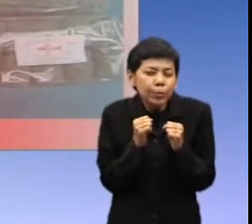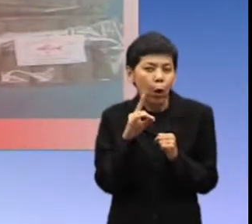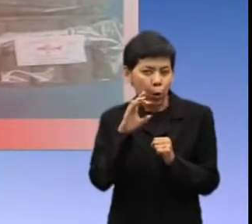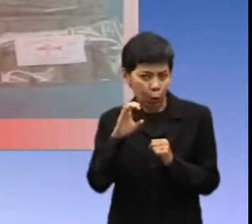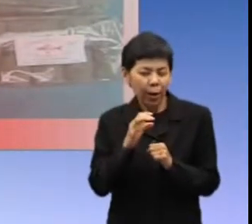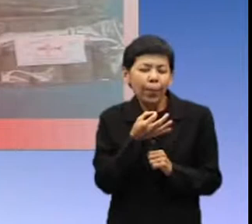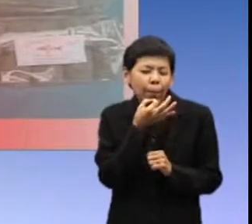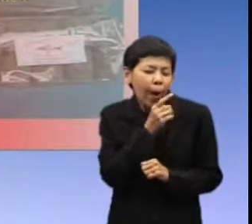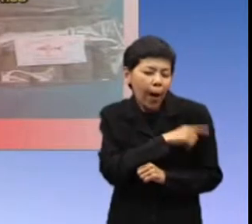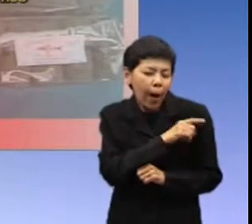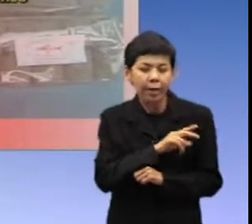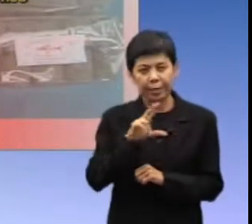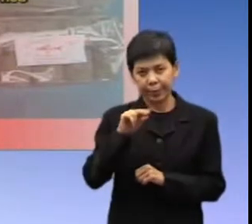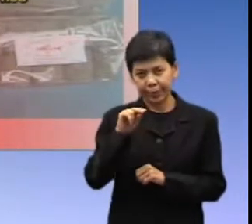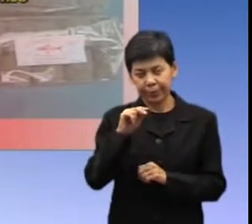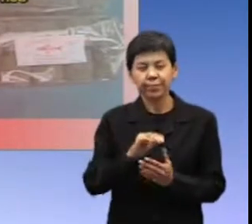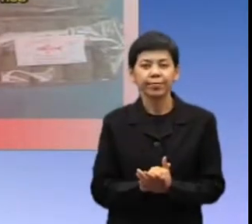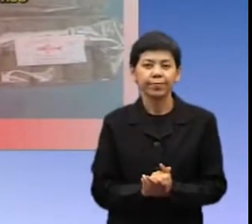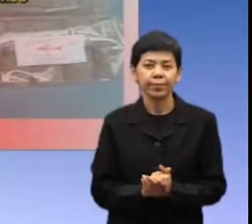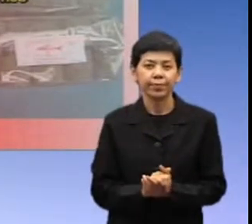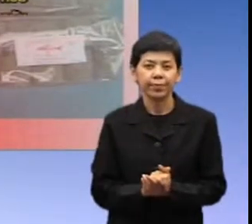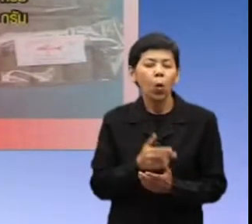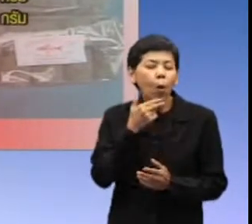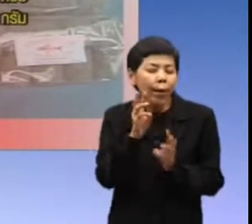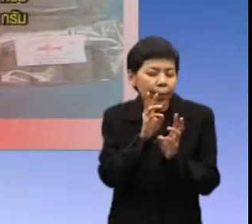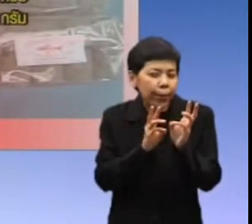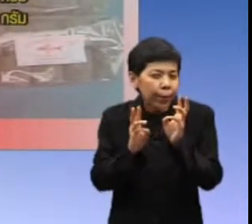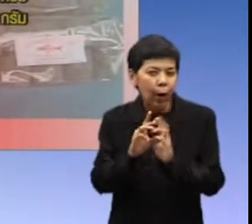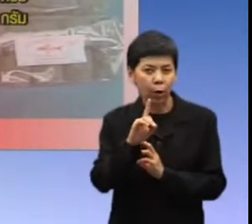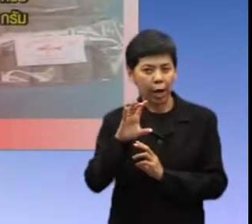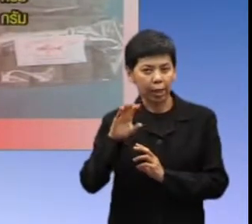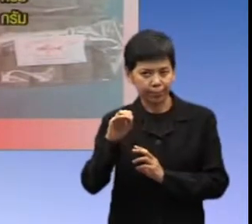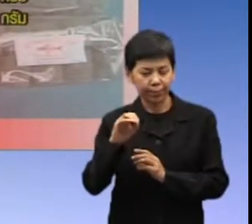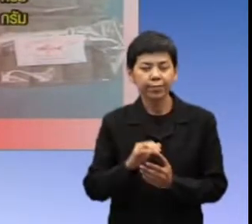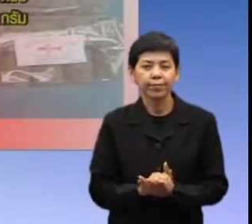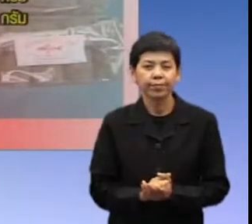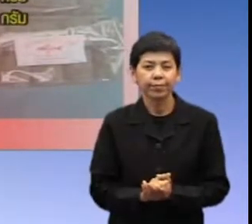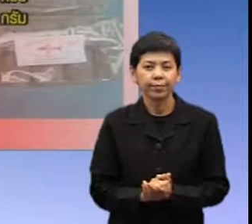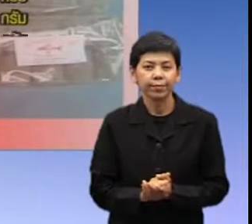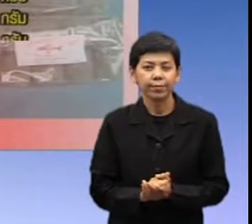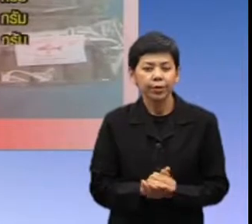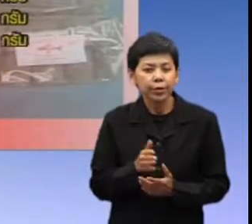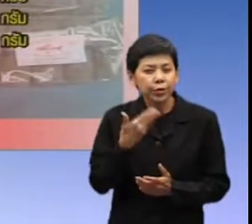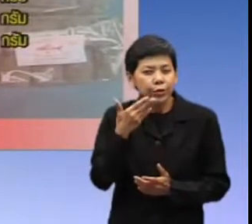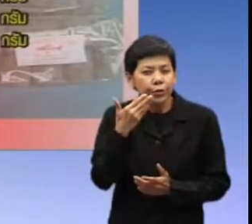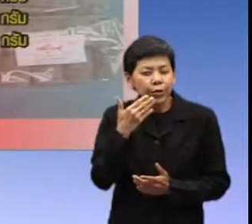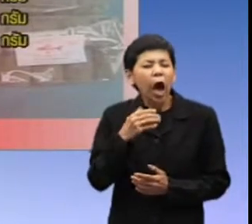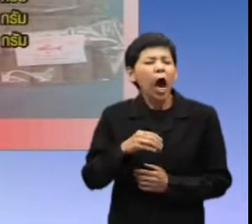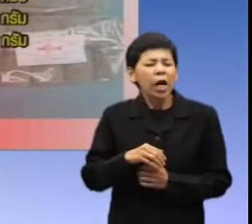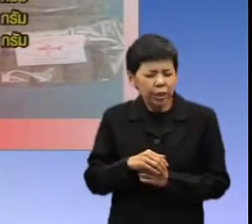กรัมเกลือ30กรัมน้ำตาลทราย150กรัมพริกไท